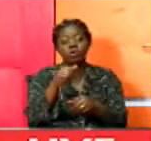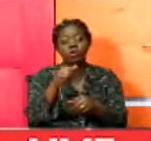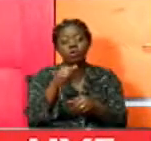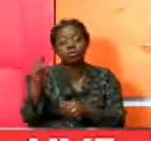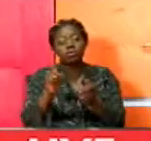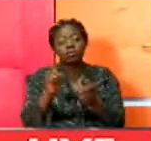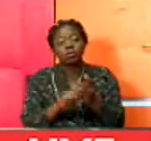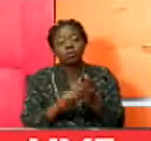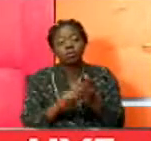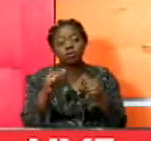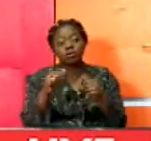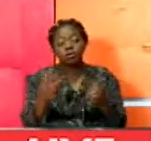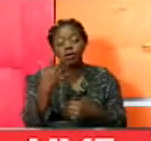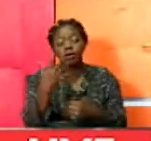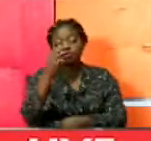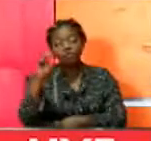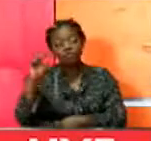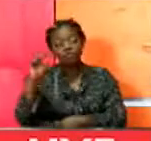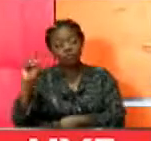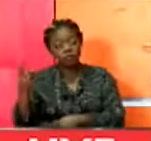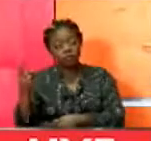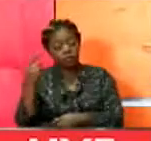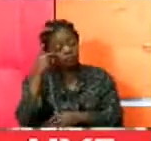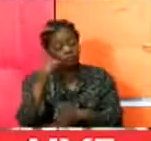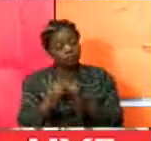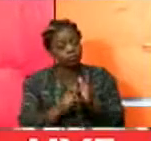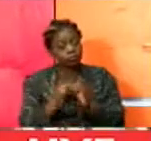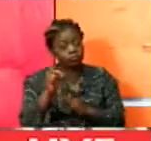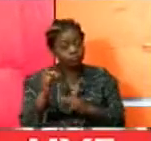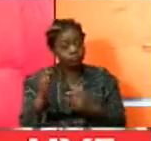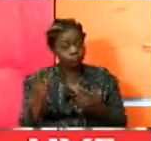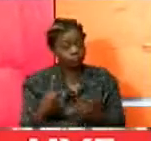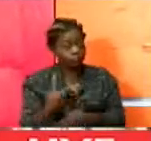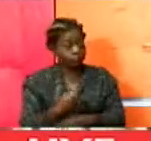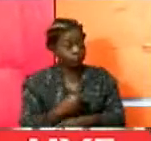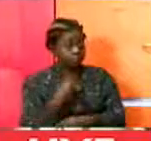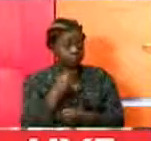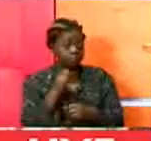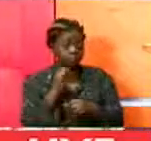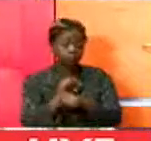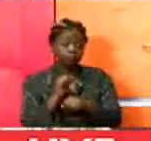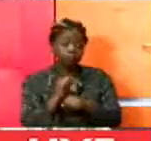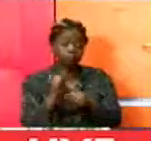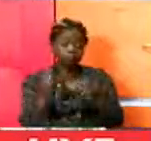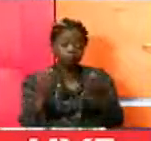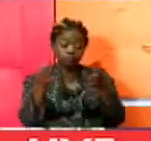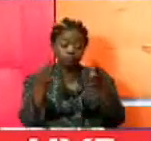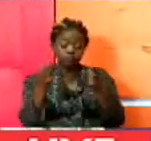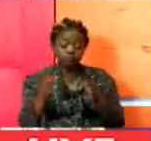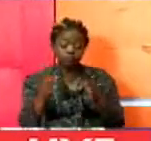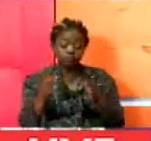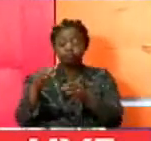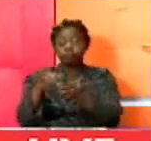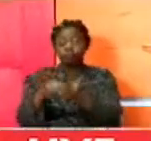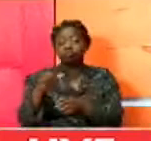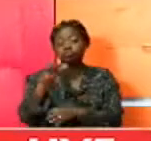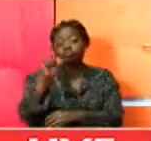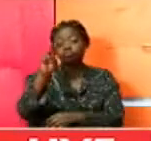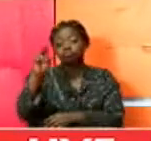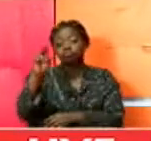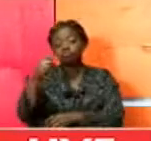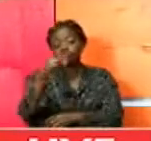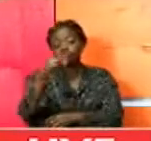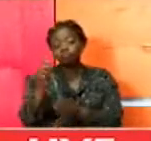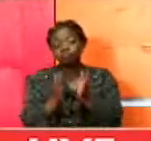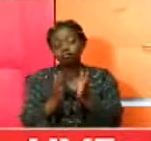n'afunayo 5,000 ag'okwekulaakulanya. Ape Richard akola ku by'ensimu divisioni ye Lubaga alambuludde